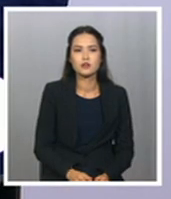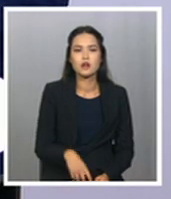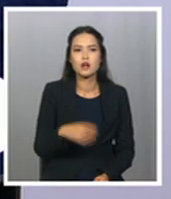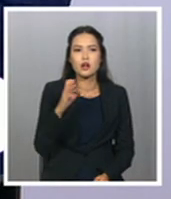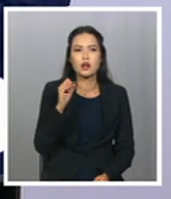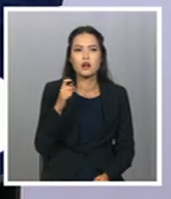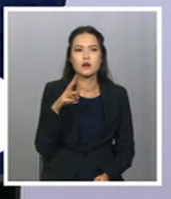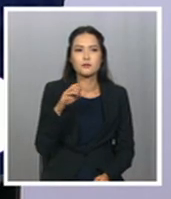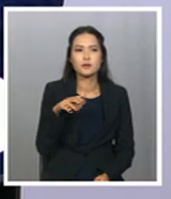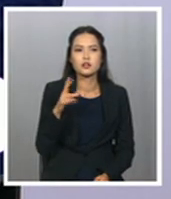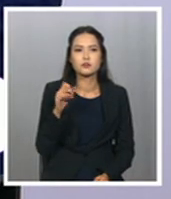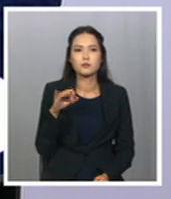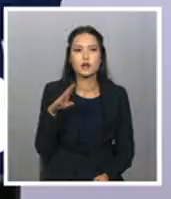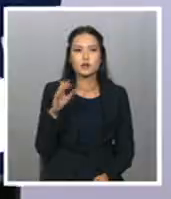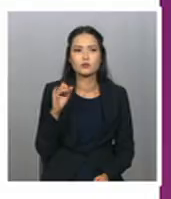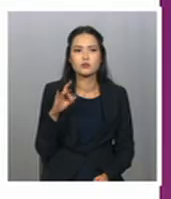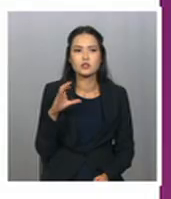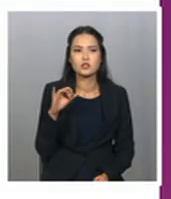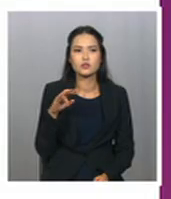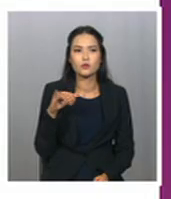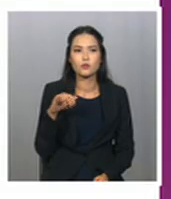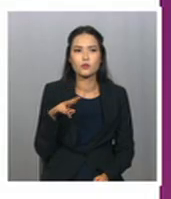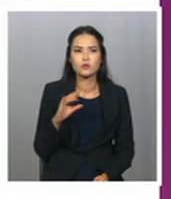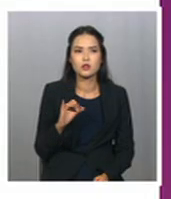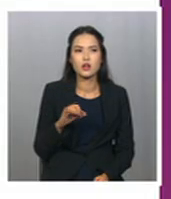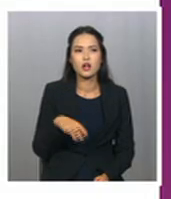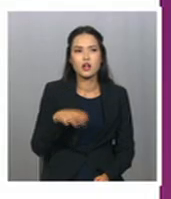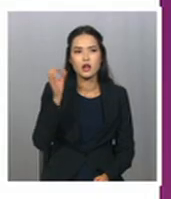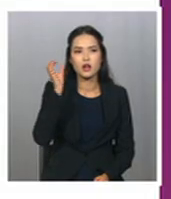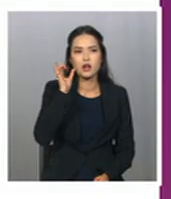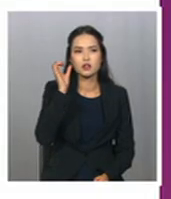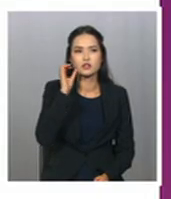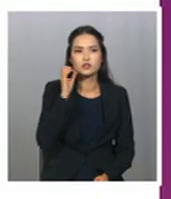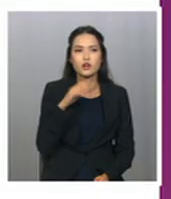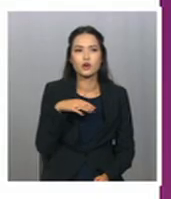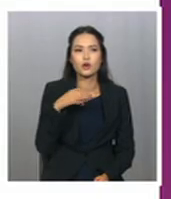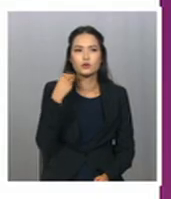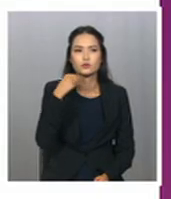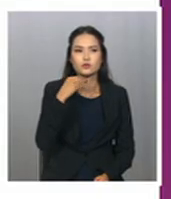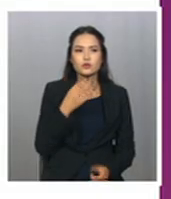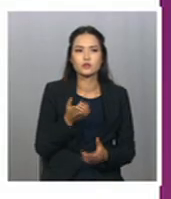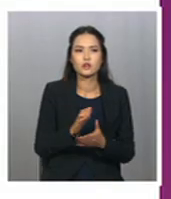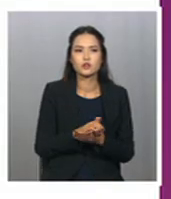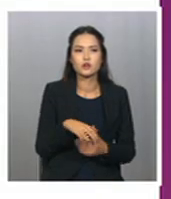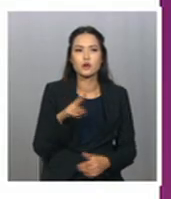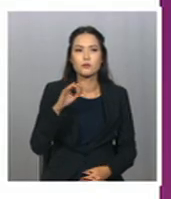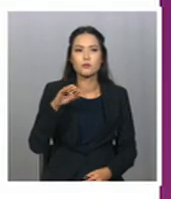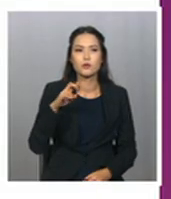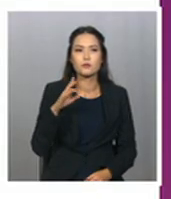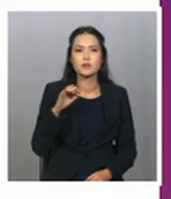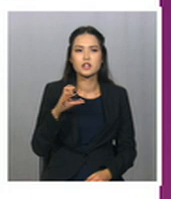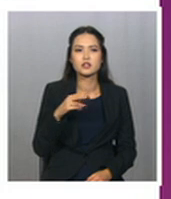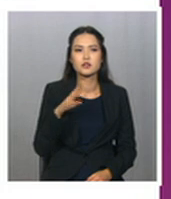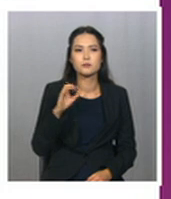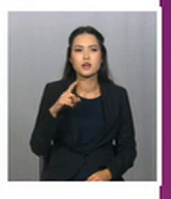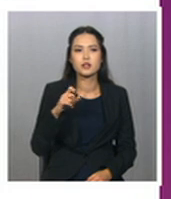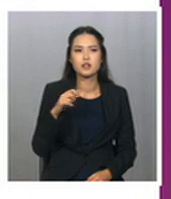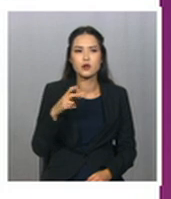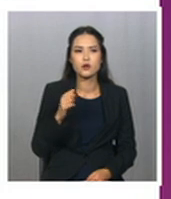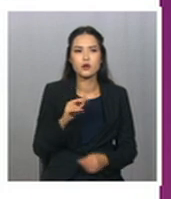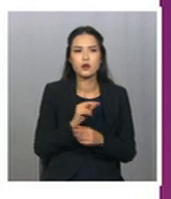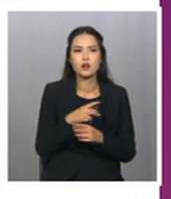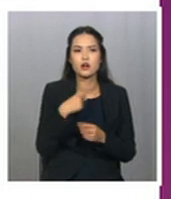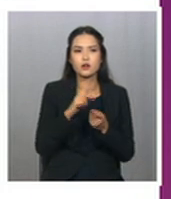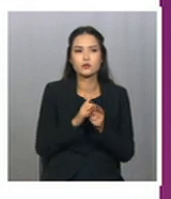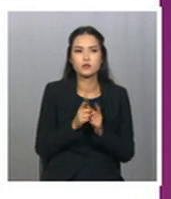Оқушылар, келесі тарихи тұлғамыз Ахмет Байтұрсынұлы. Ақын, түркітанушы, педагог, қоғам қайраткері,